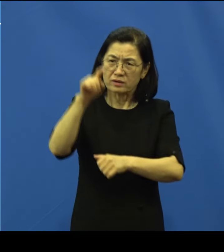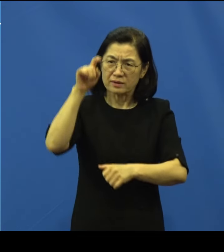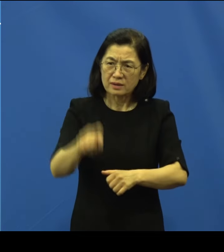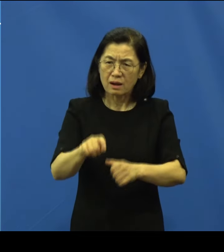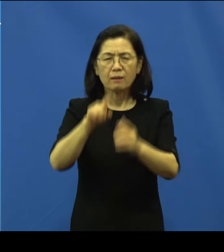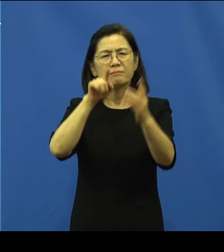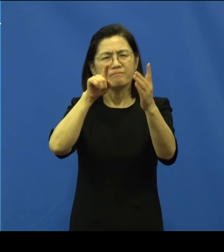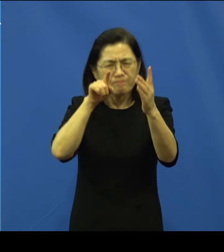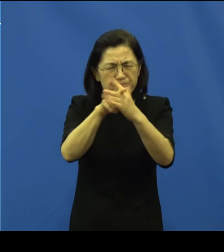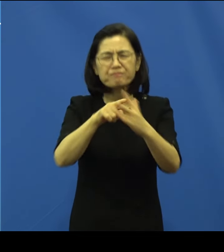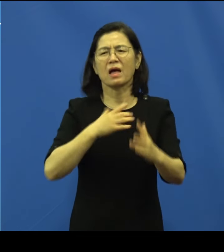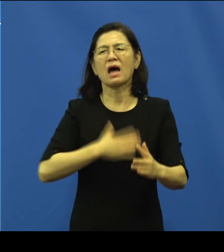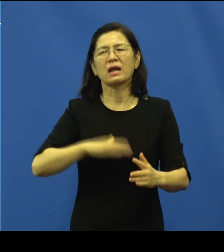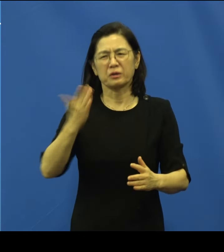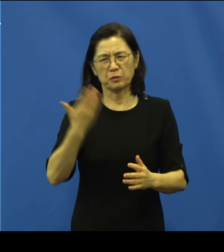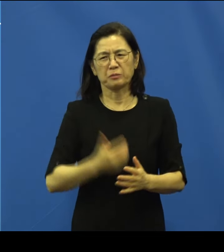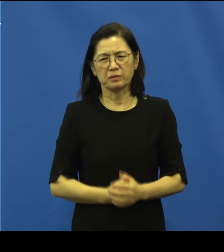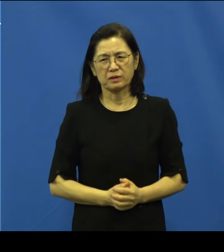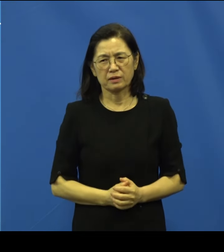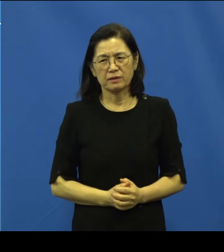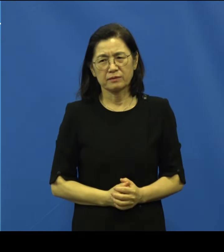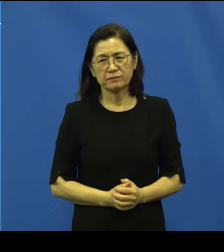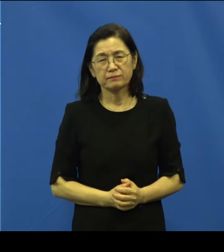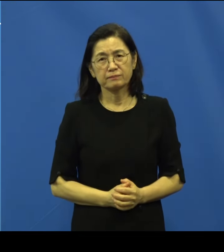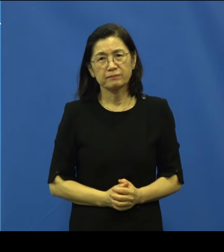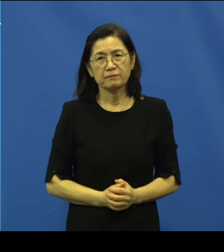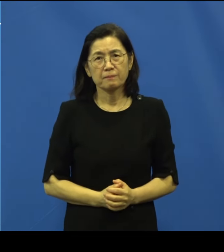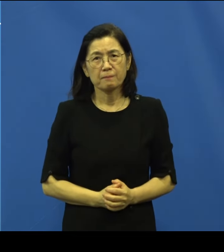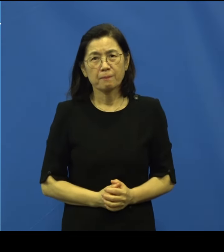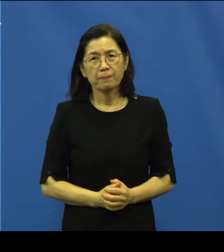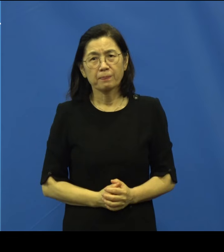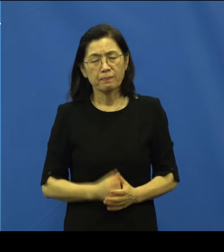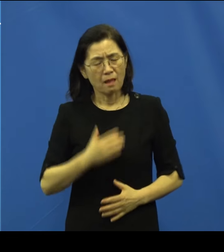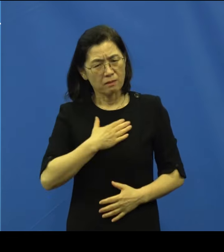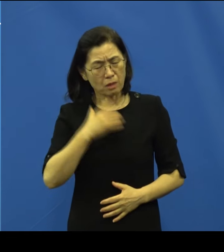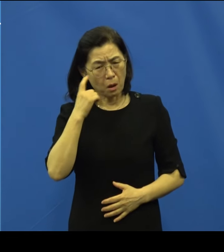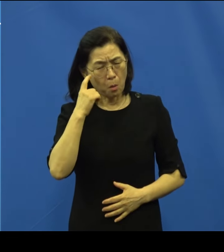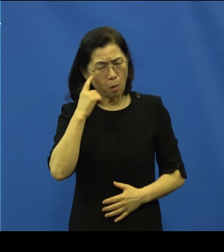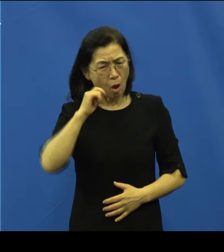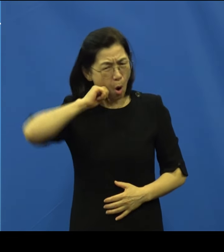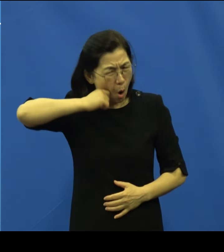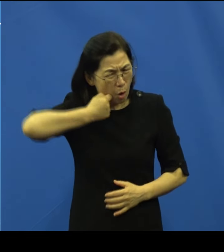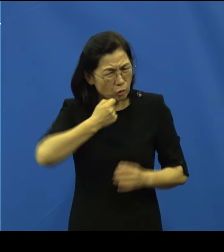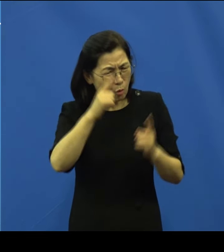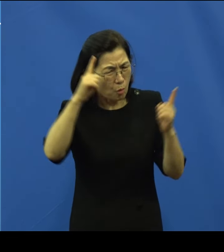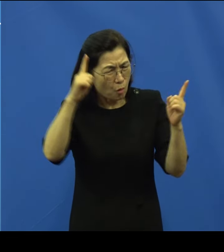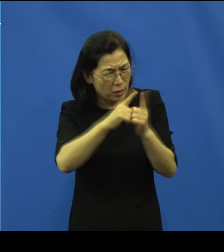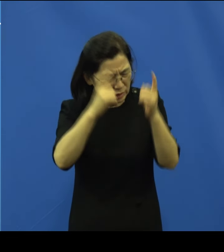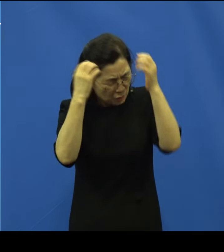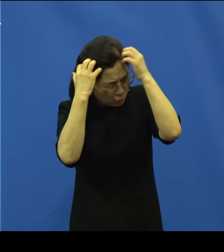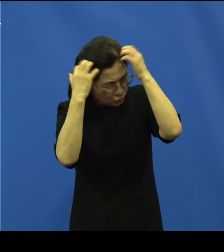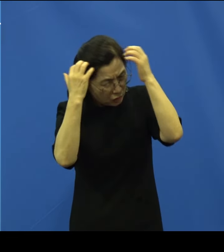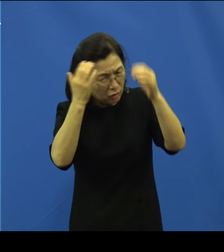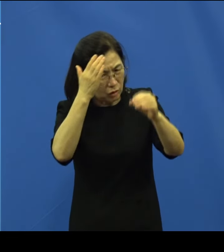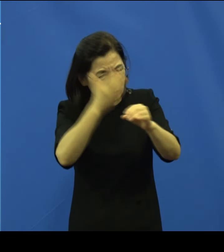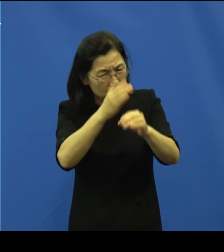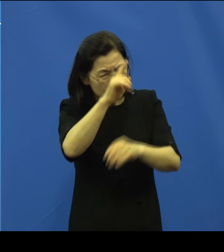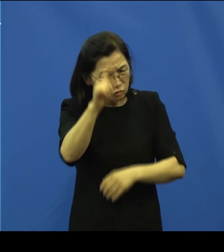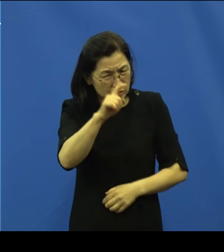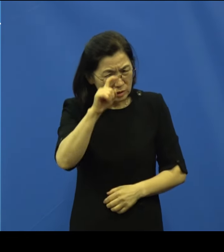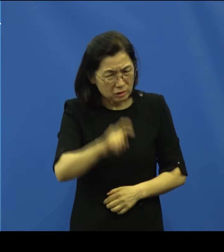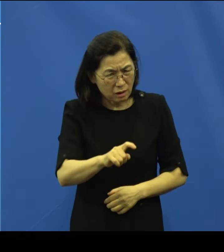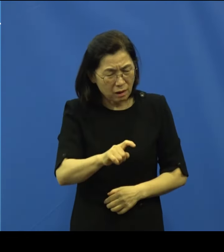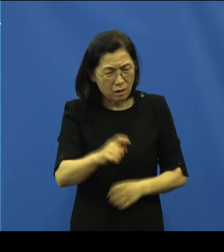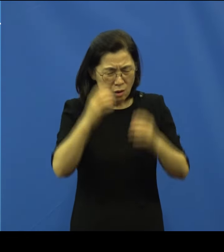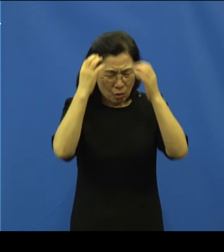일어나는 어떤 일들 속에서도 그걸 이제 감지할 수 있어요. 왜 내가 이 어려움을 당하지? 근데 어려움이 한 번이 아니라 반복돼.